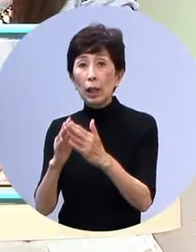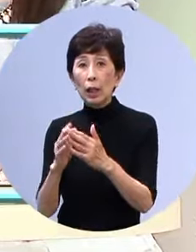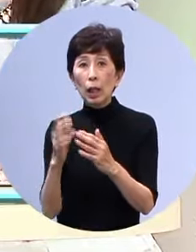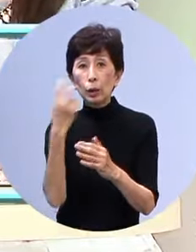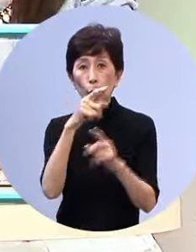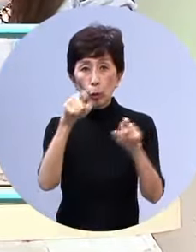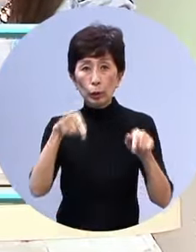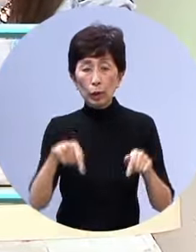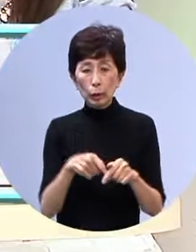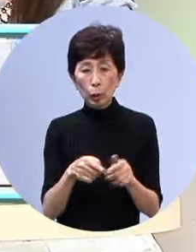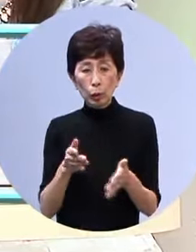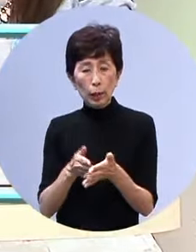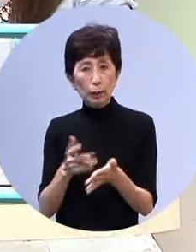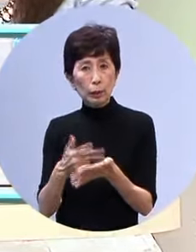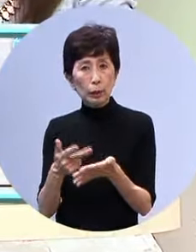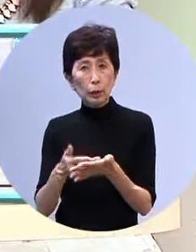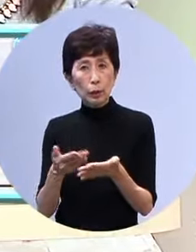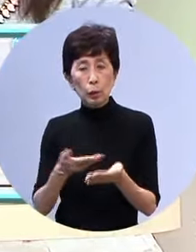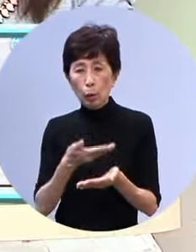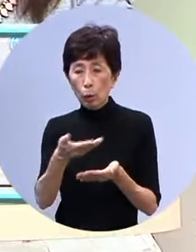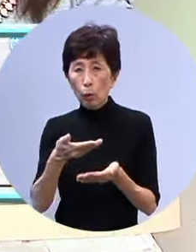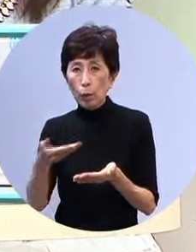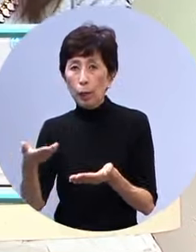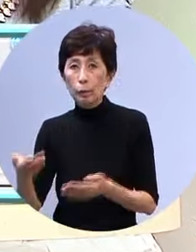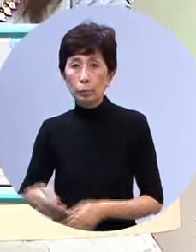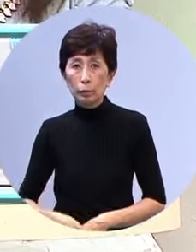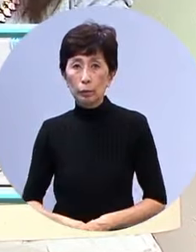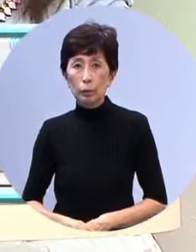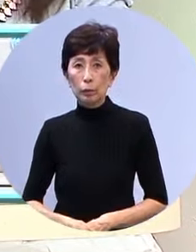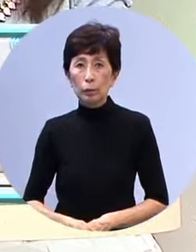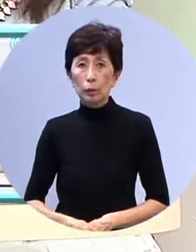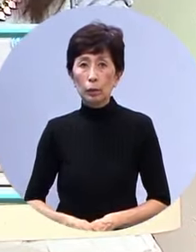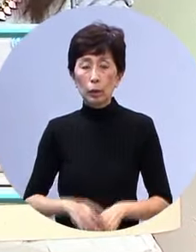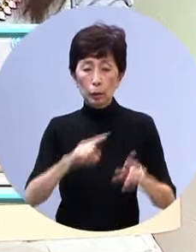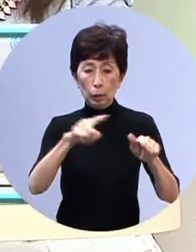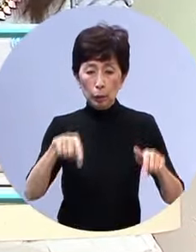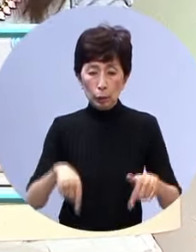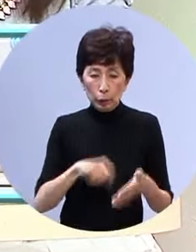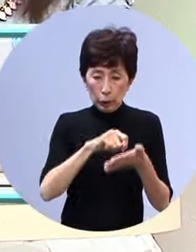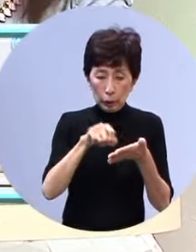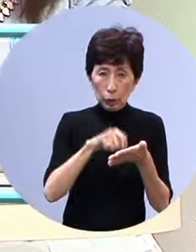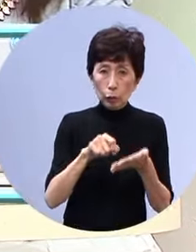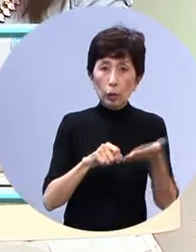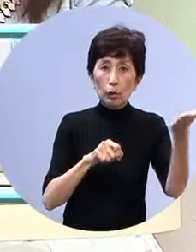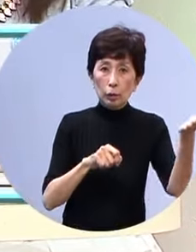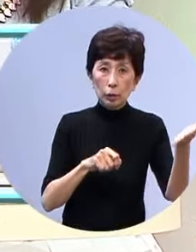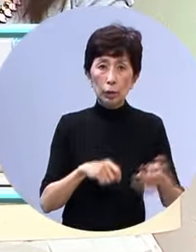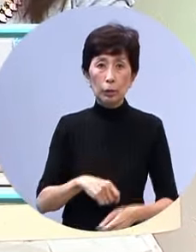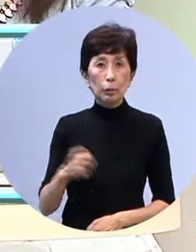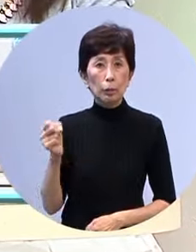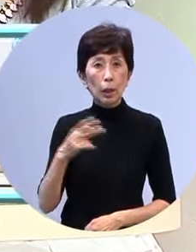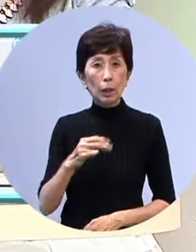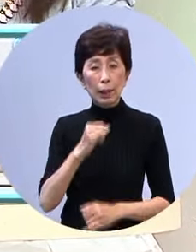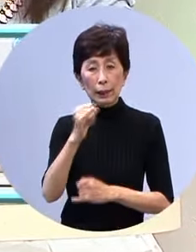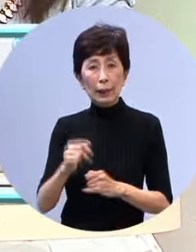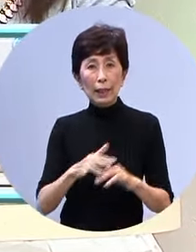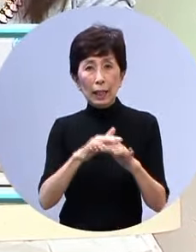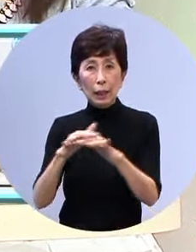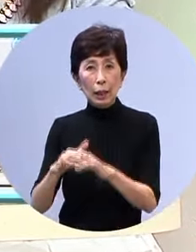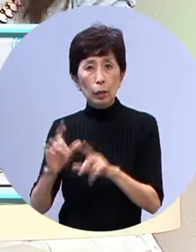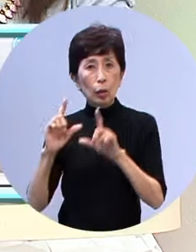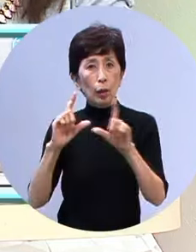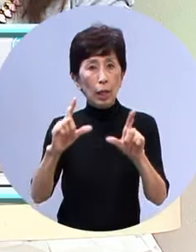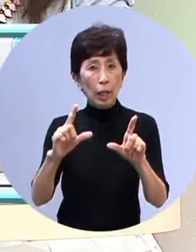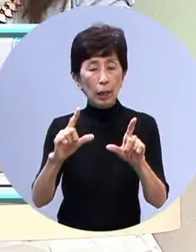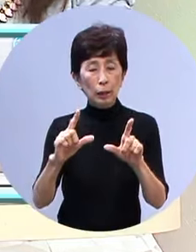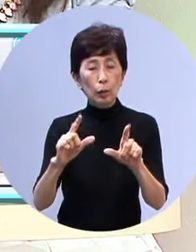査票と説明資料などの一式を配布して、調査票の記入と提出、またはインターネットでの回答を